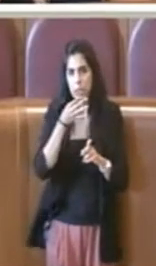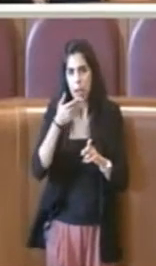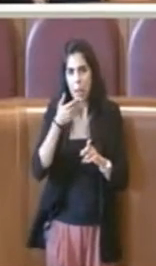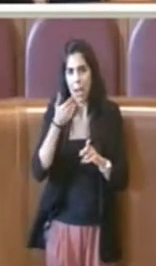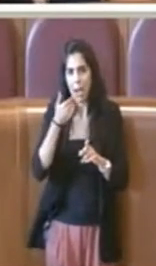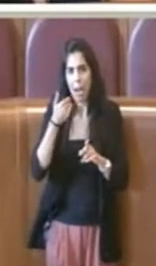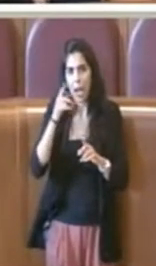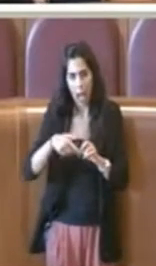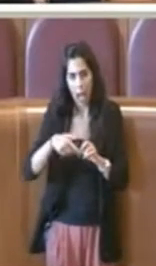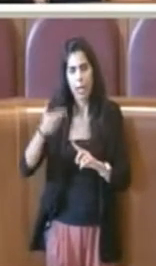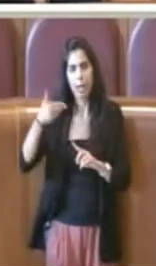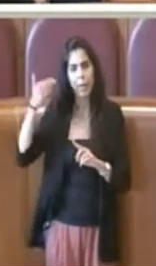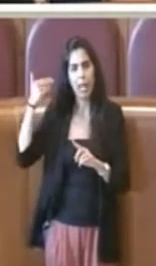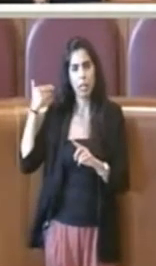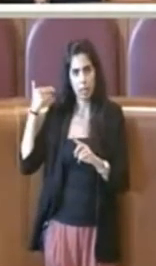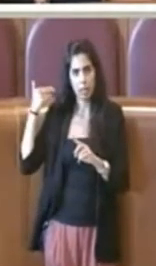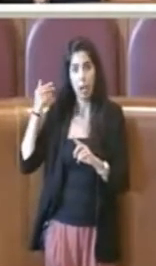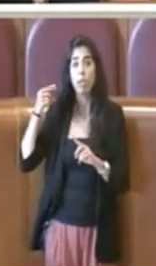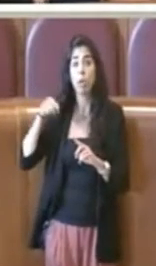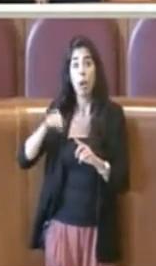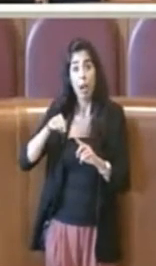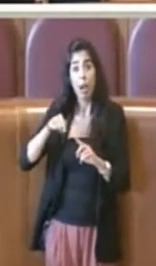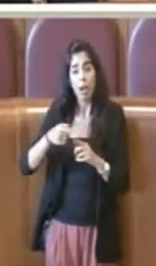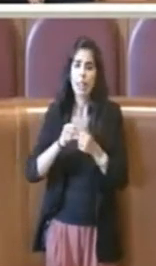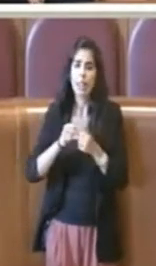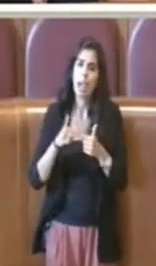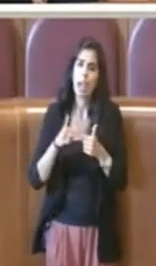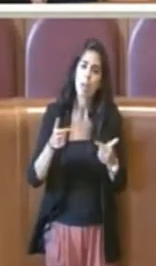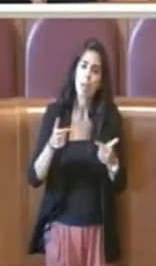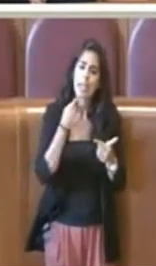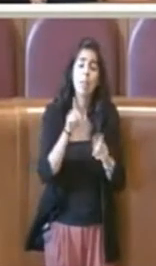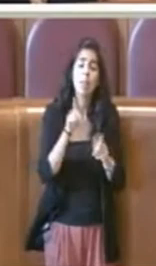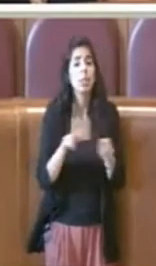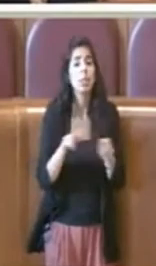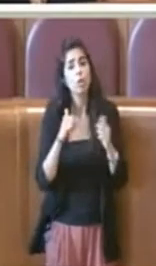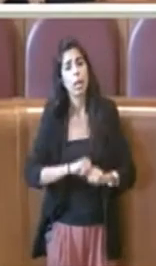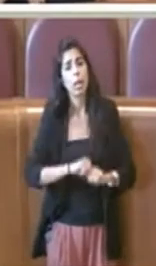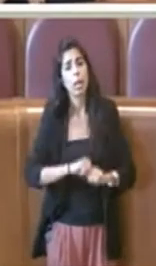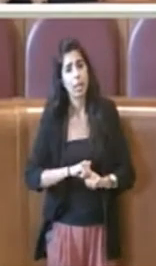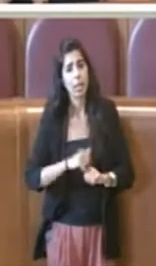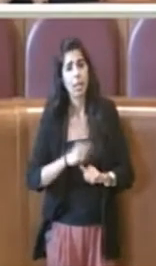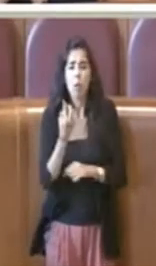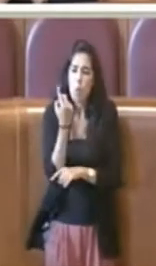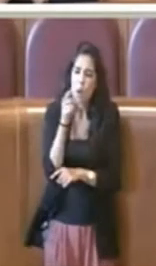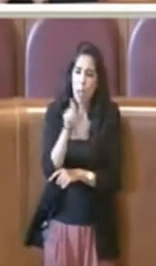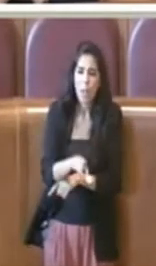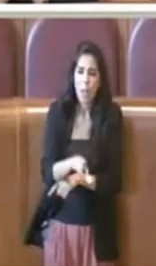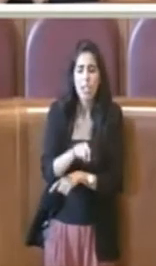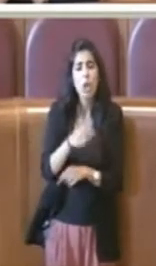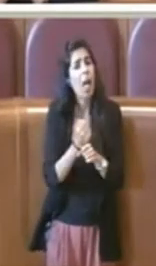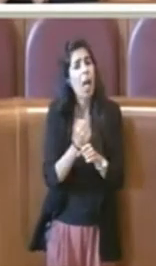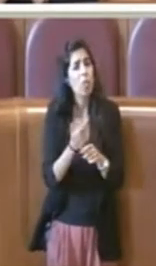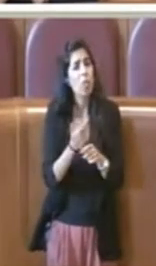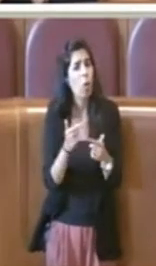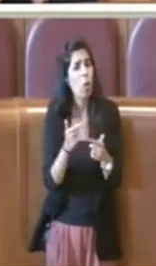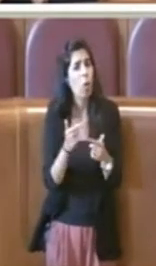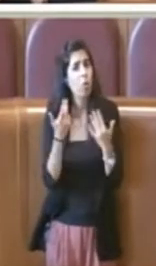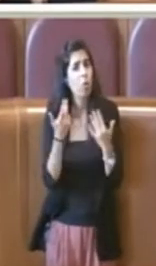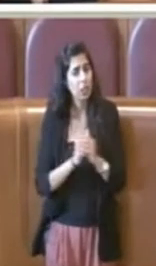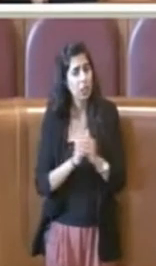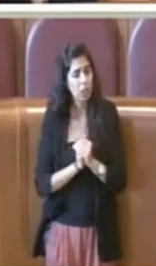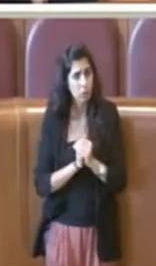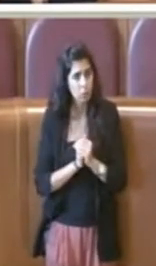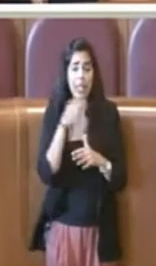allora, a danno dei cittadini a questo punto, di una persona che aveva perso il lavoro. Quindi abbiamo